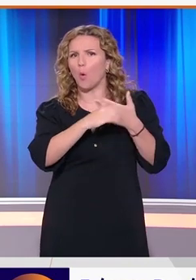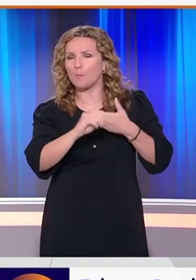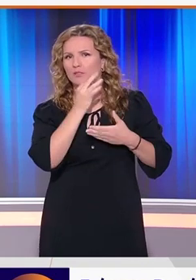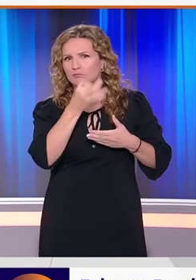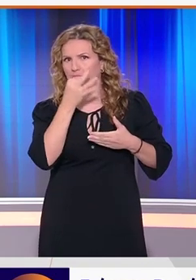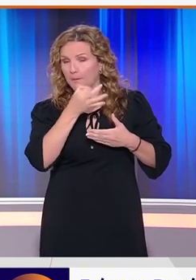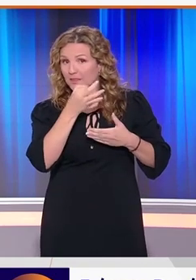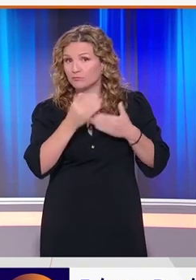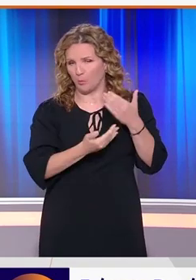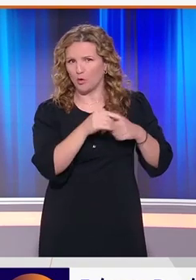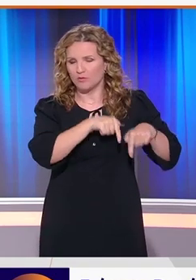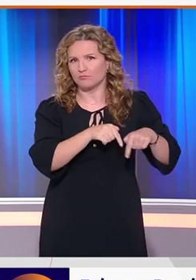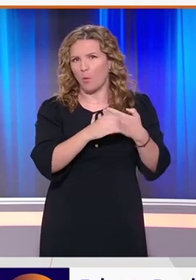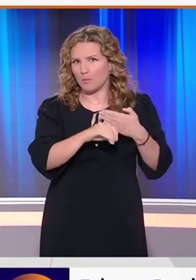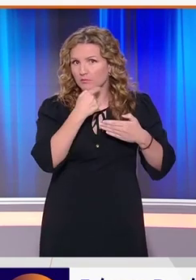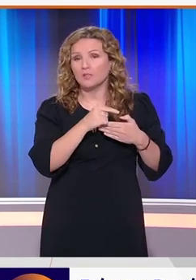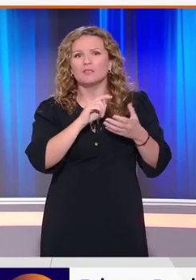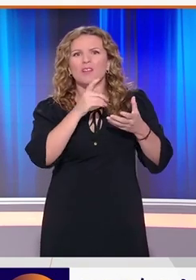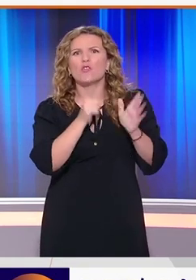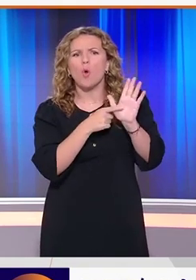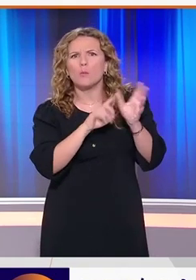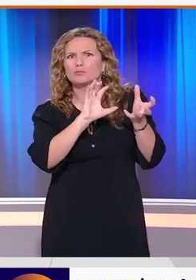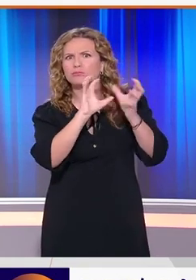Υπότιτλοι AUTHORWAVE